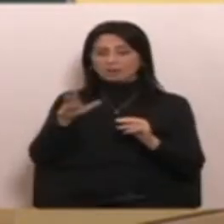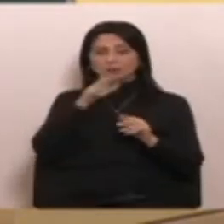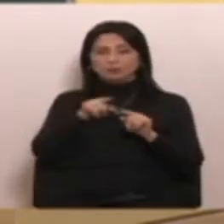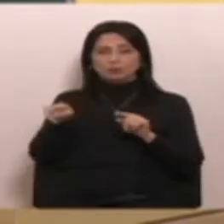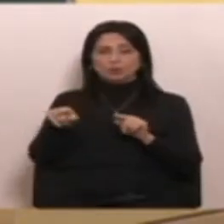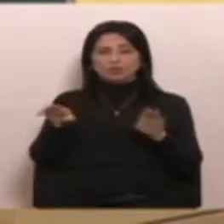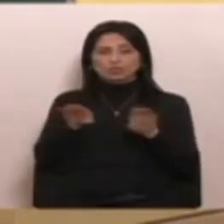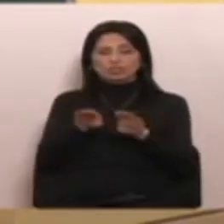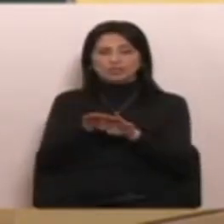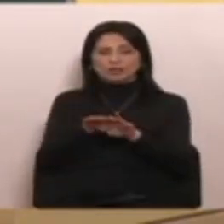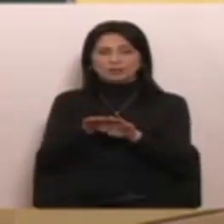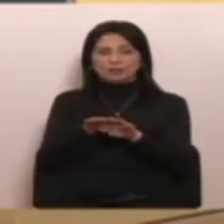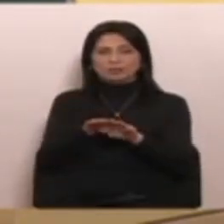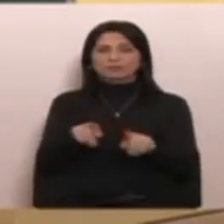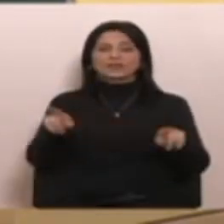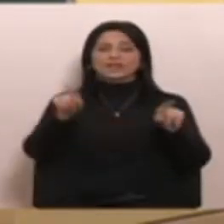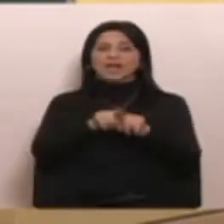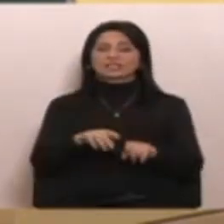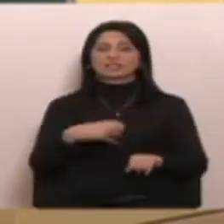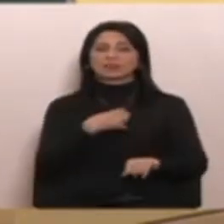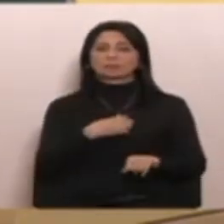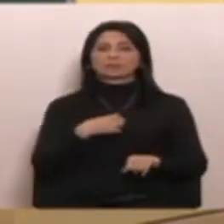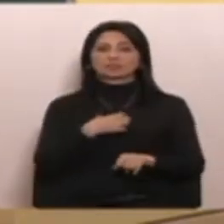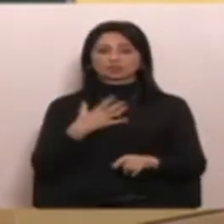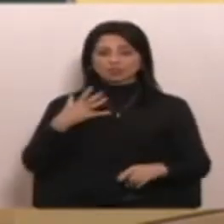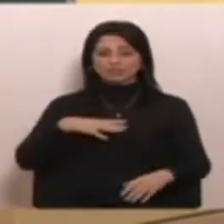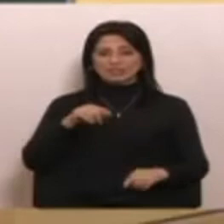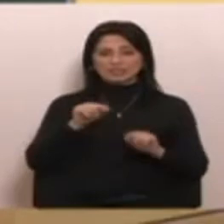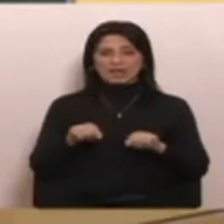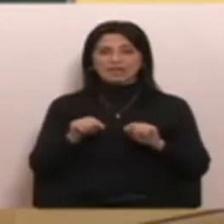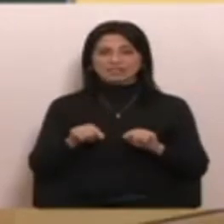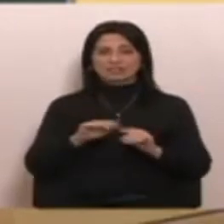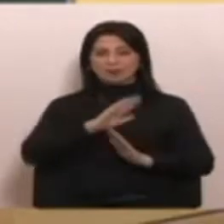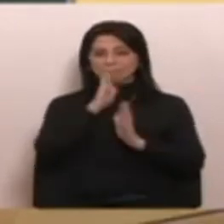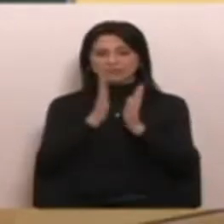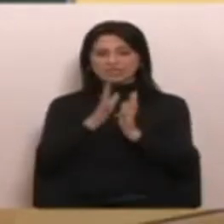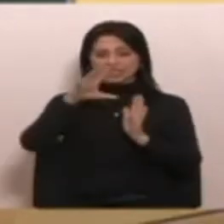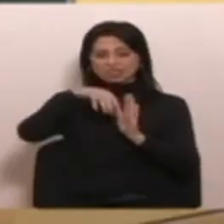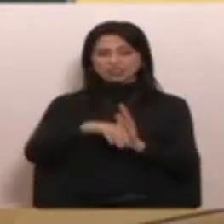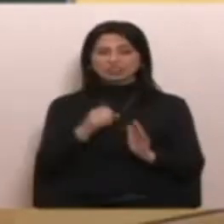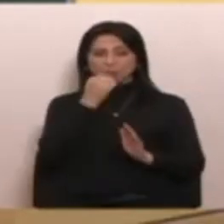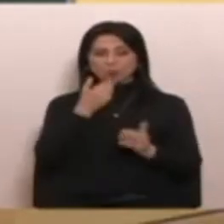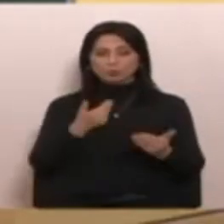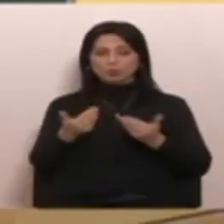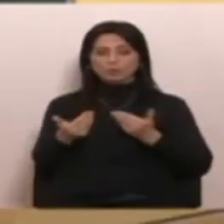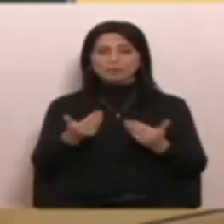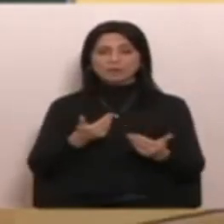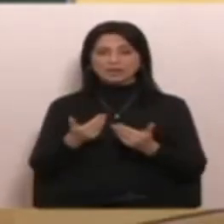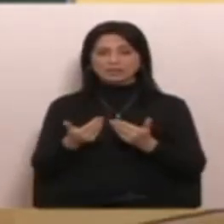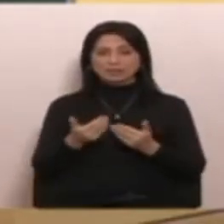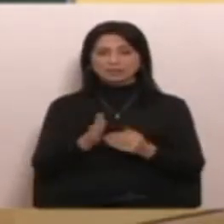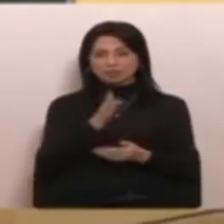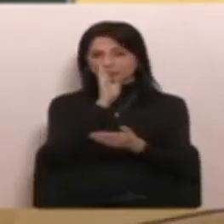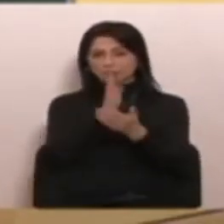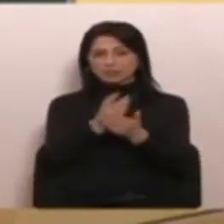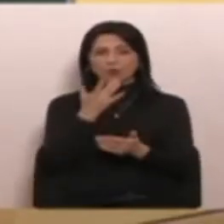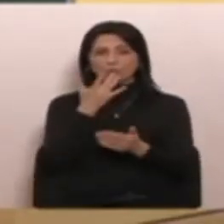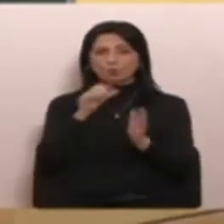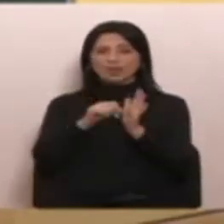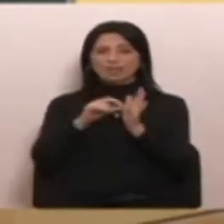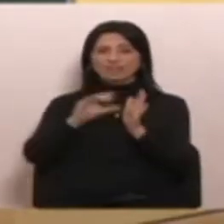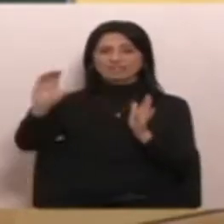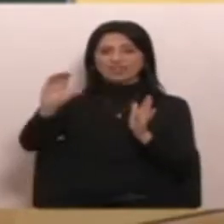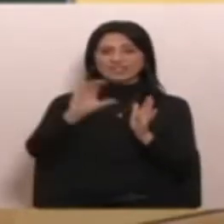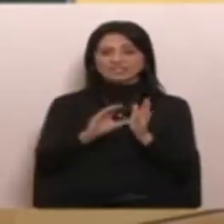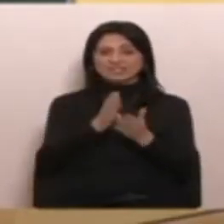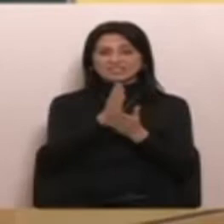შედარებით. ასევე მნიშვნელოვანია, რომ საქართველოში მთლიან შიდა პროდუქტთან მიმართებაში პირდაპირი უცხოური ინვესტიციების